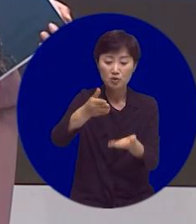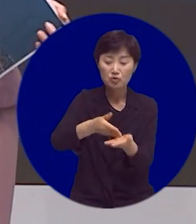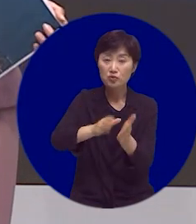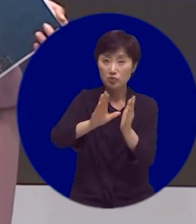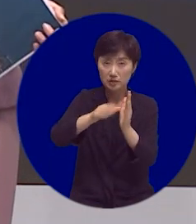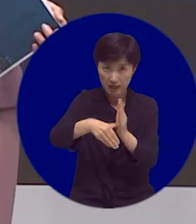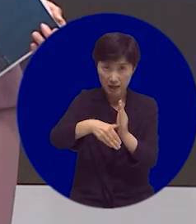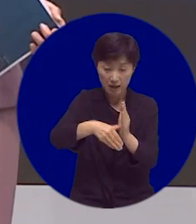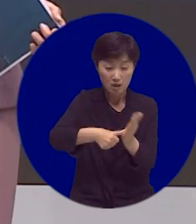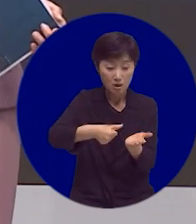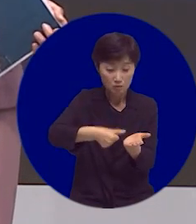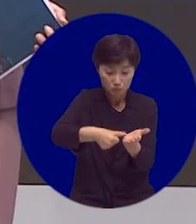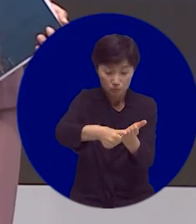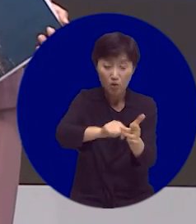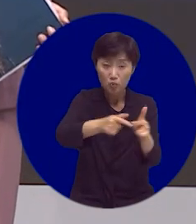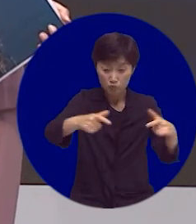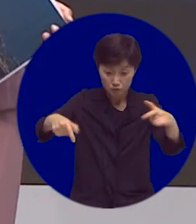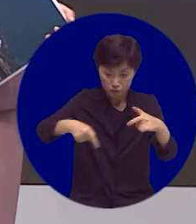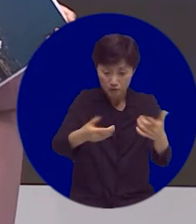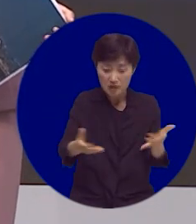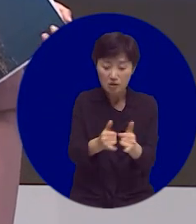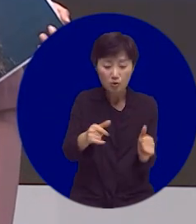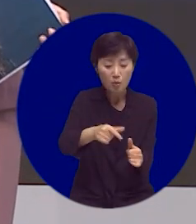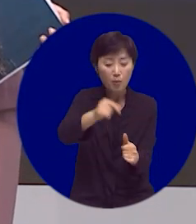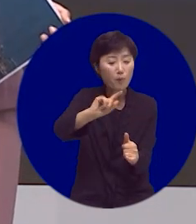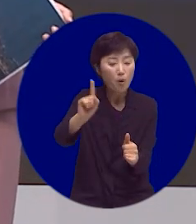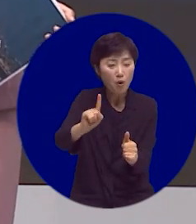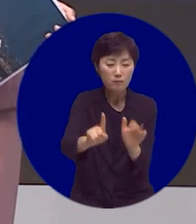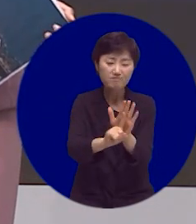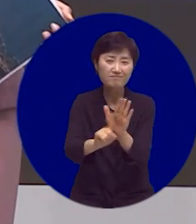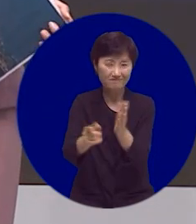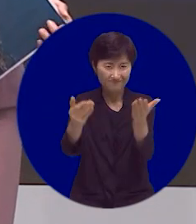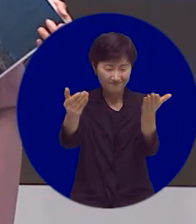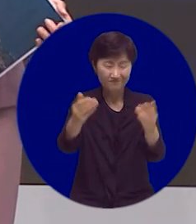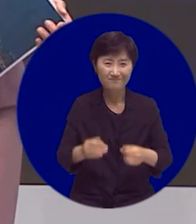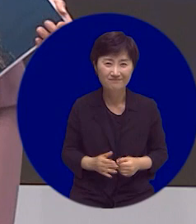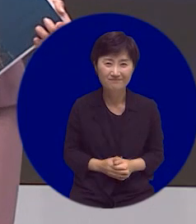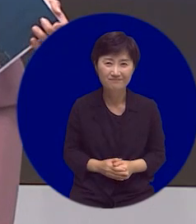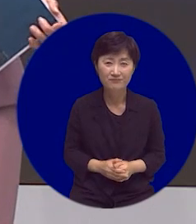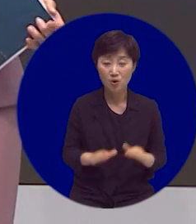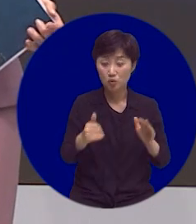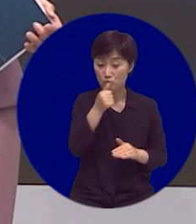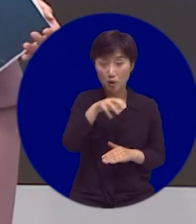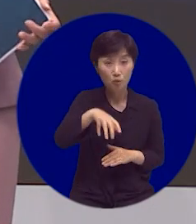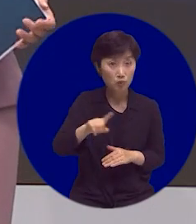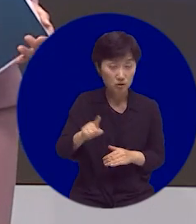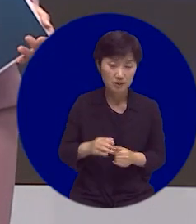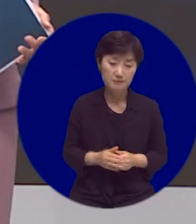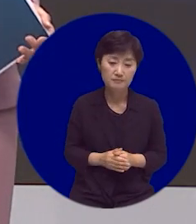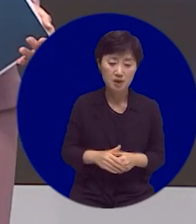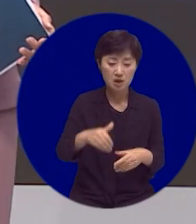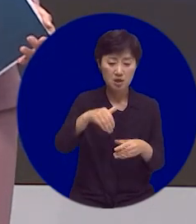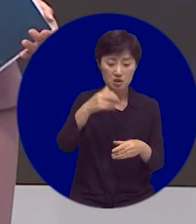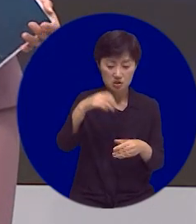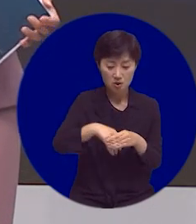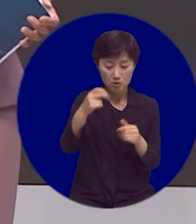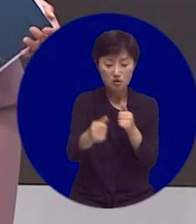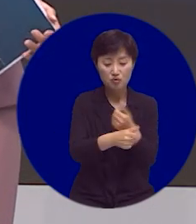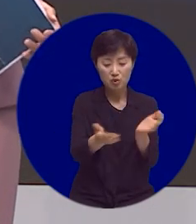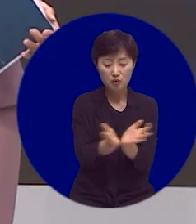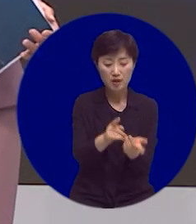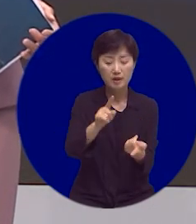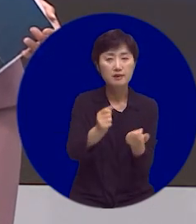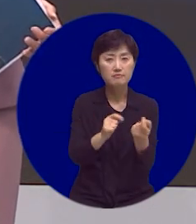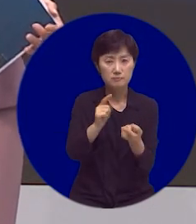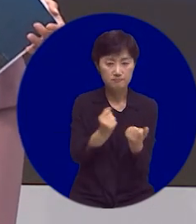제8회 전국 동시지방선거 특집 우리 지역 일꾼 이렇게 뽑습니다 시간을 마련했습니다. 오늘은 개표 관리를 위한 선관위의